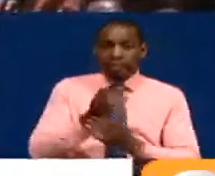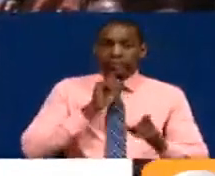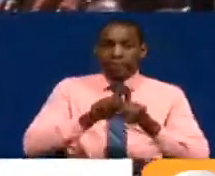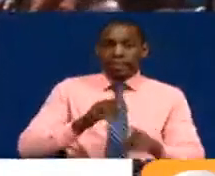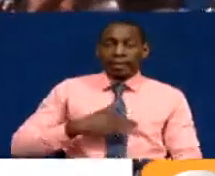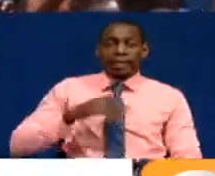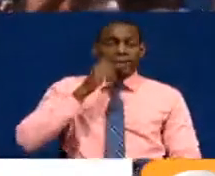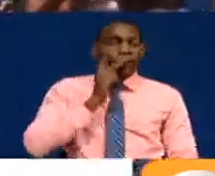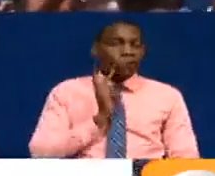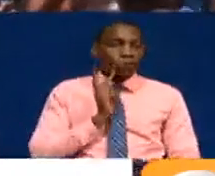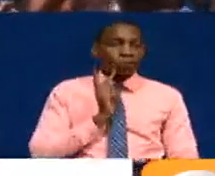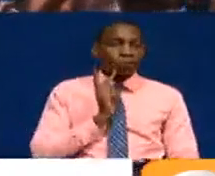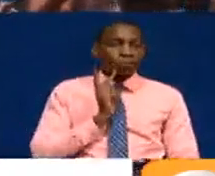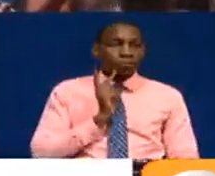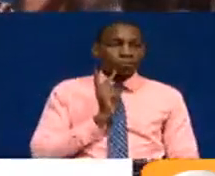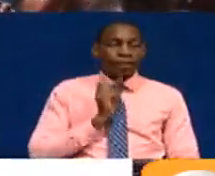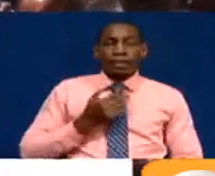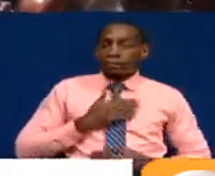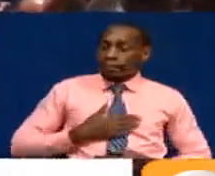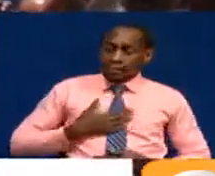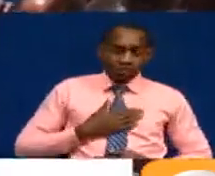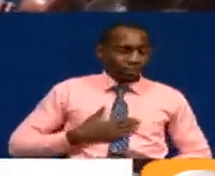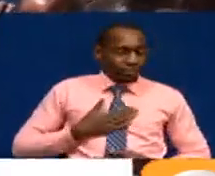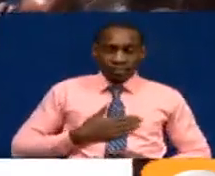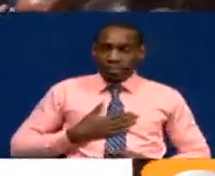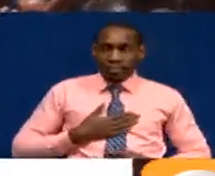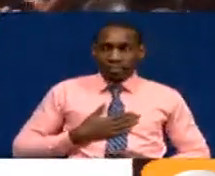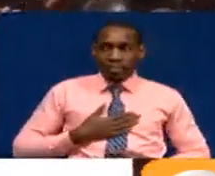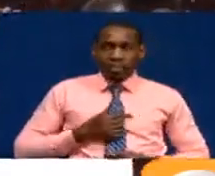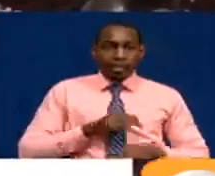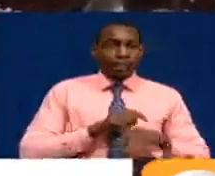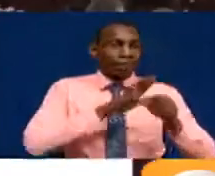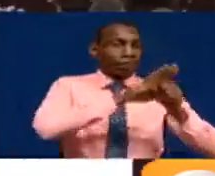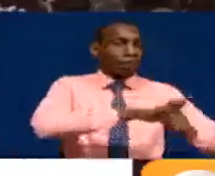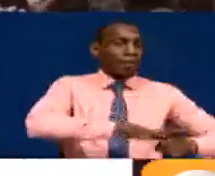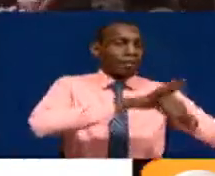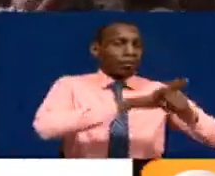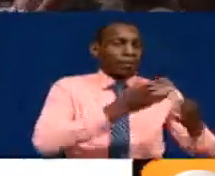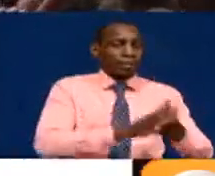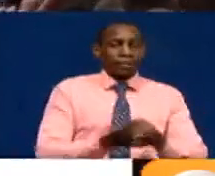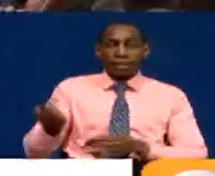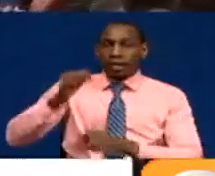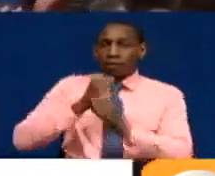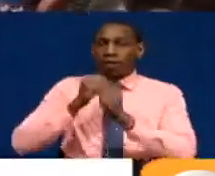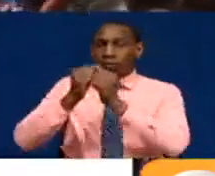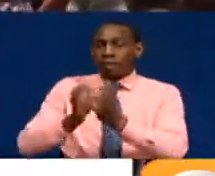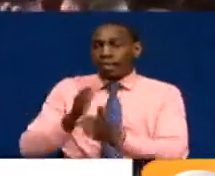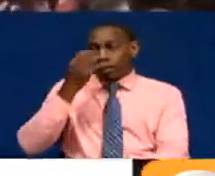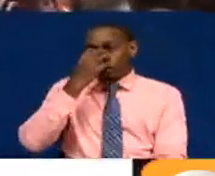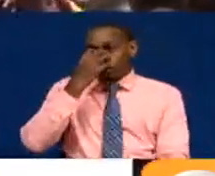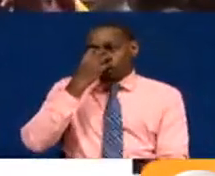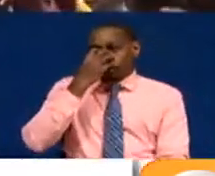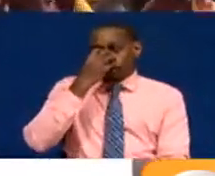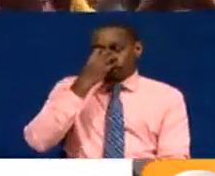brother Stephen Kalonzo Musyoka, please, please, wakikutesa sana, kuja hapa mfanye kazi na William